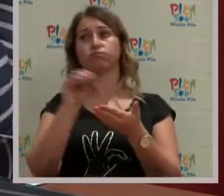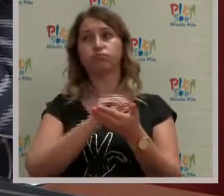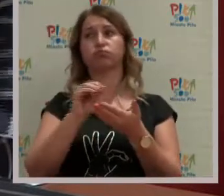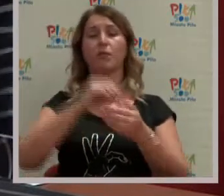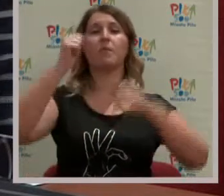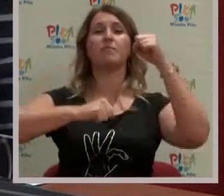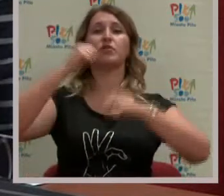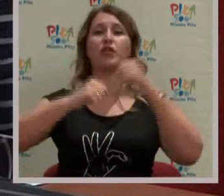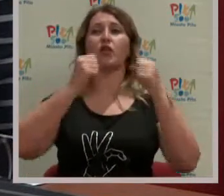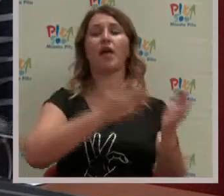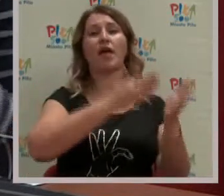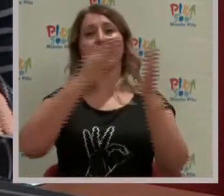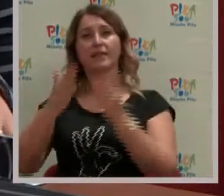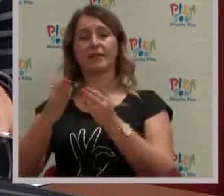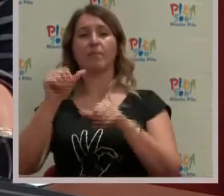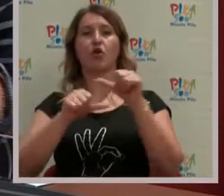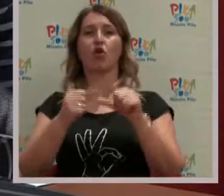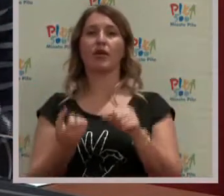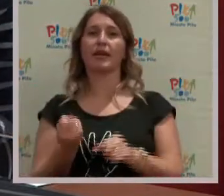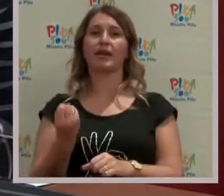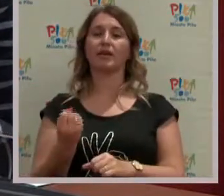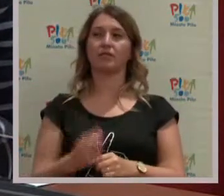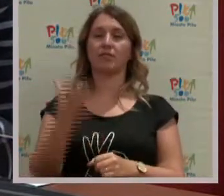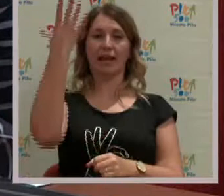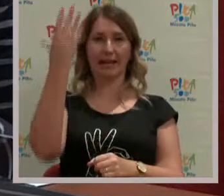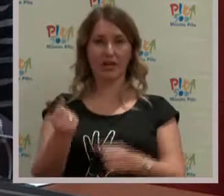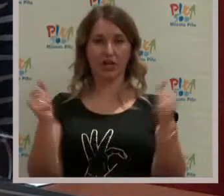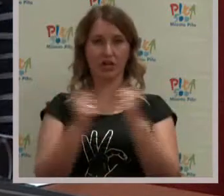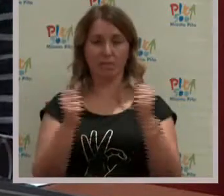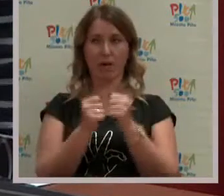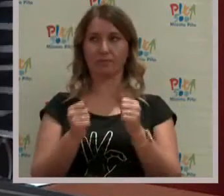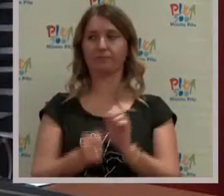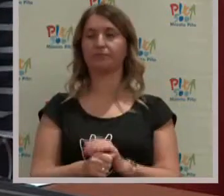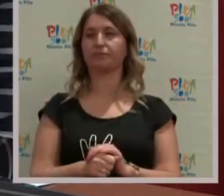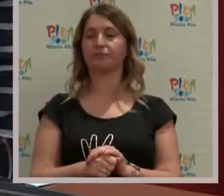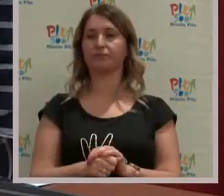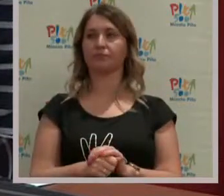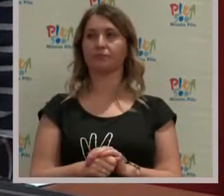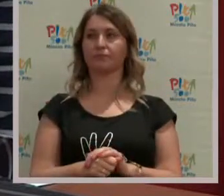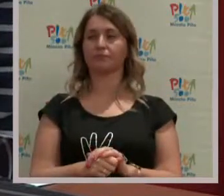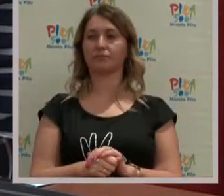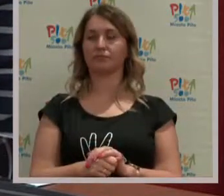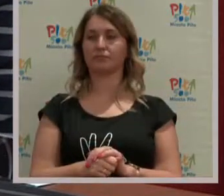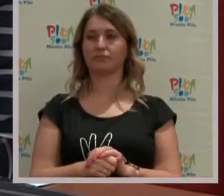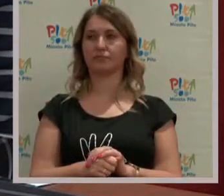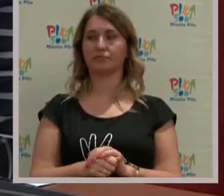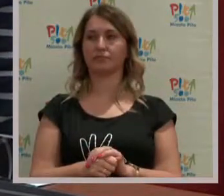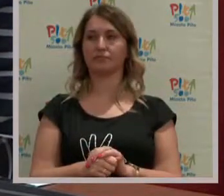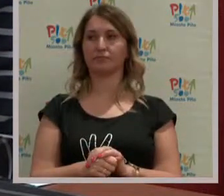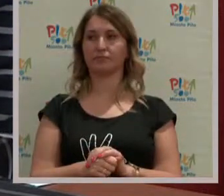przetargowej w sezonie jesienno-zimowym i wyłonienie wykonawcy również w tym okresie rozpoczęcie stosownych